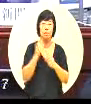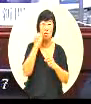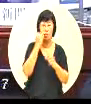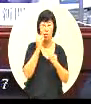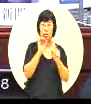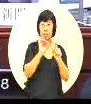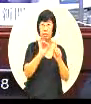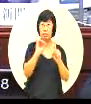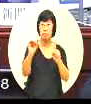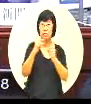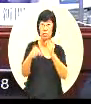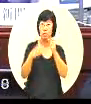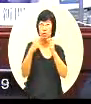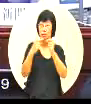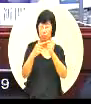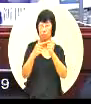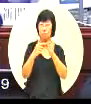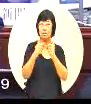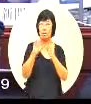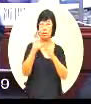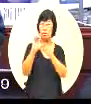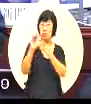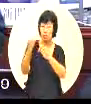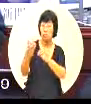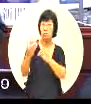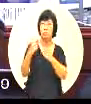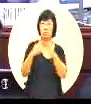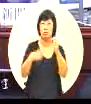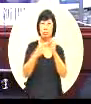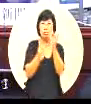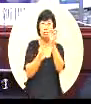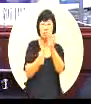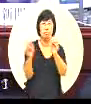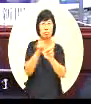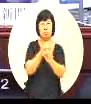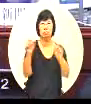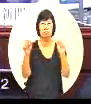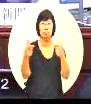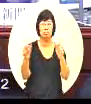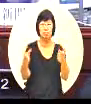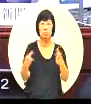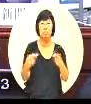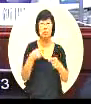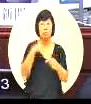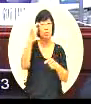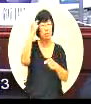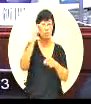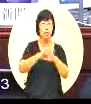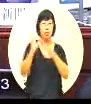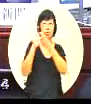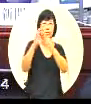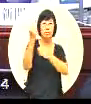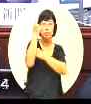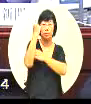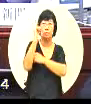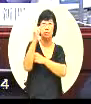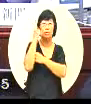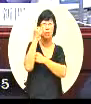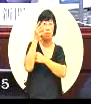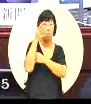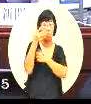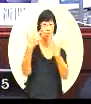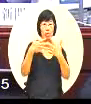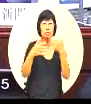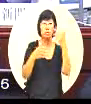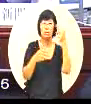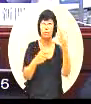准跟99年的标准就差很多啊。那另外这个部分，我会继续努力。 818亿的部分。 818亿。你